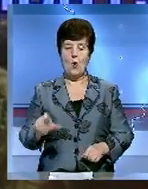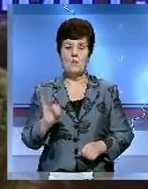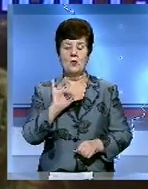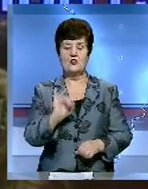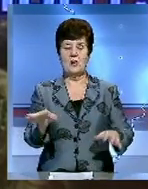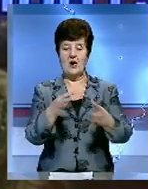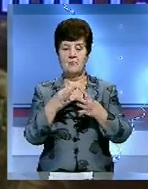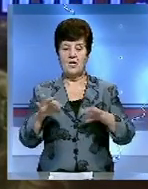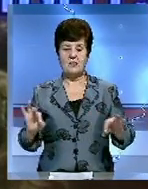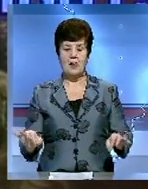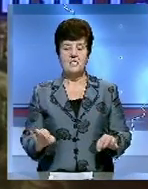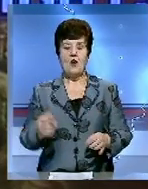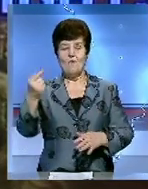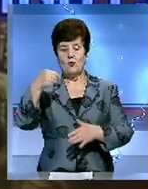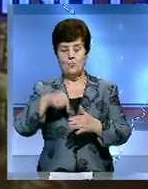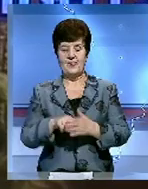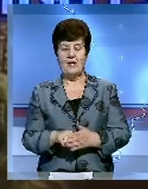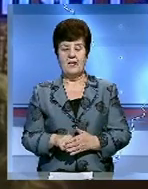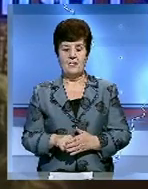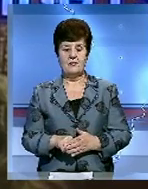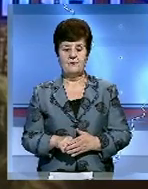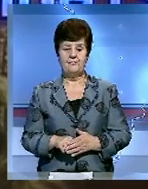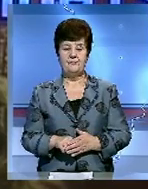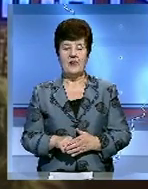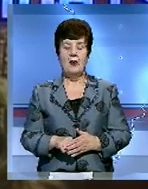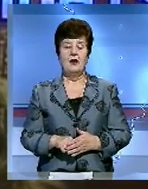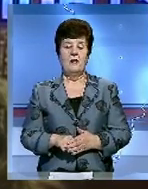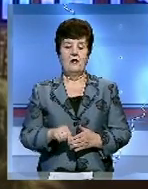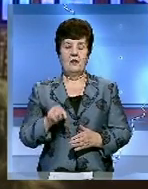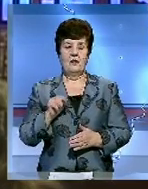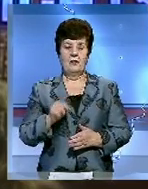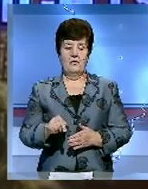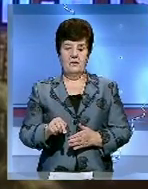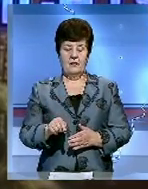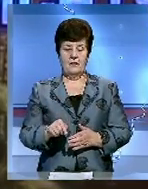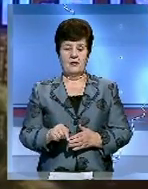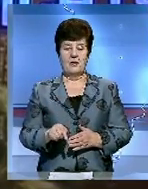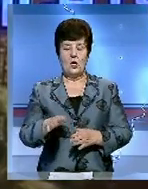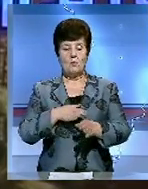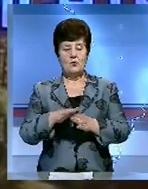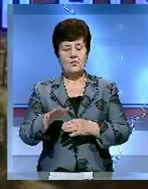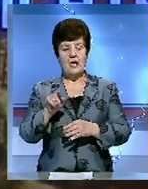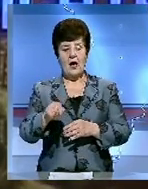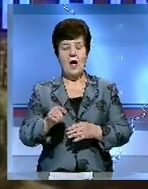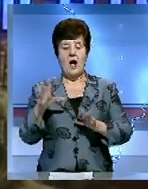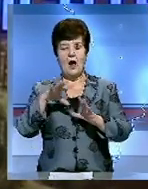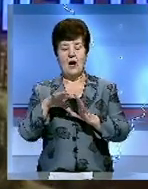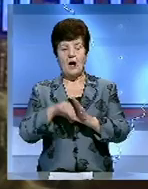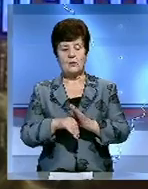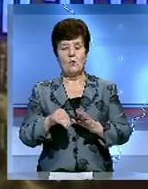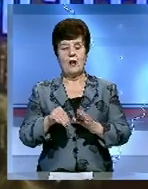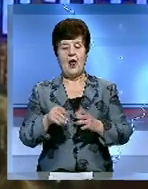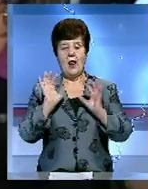libertăților fundamentale. Ele constituie cadrul legal internațional